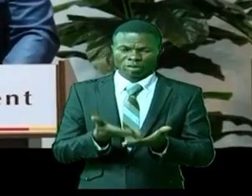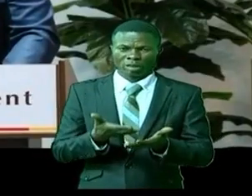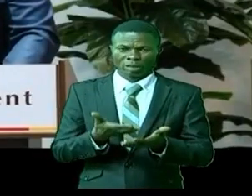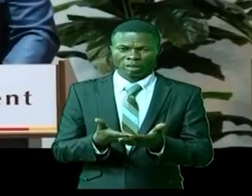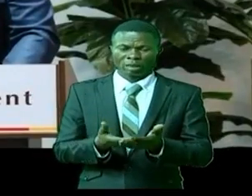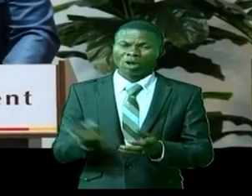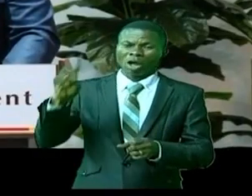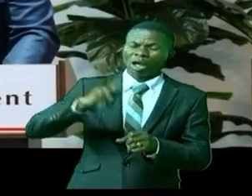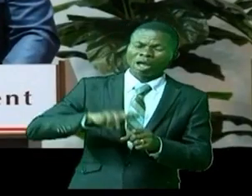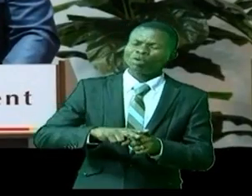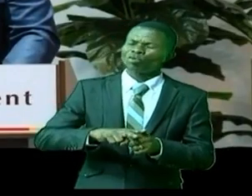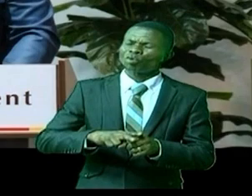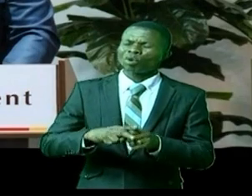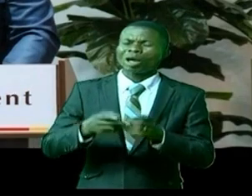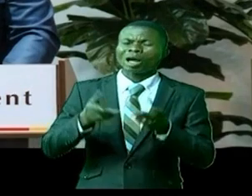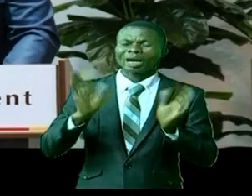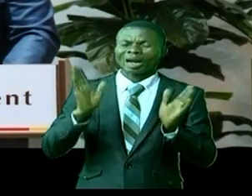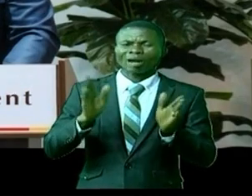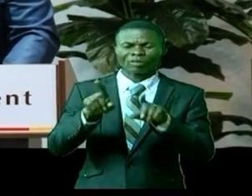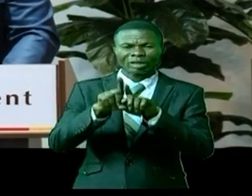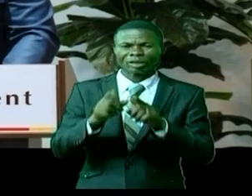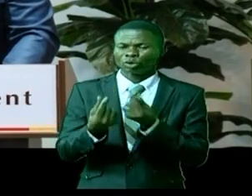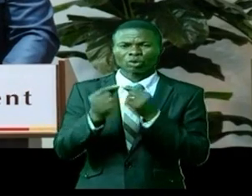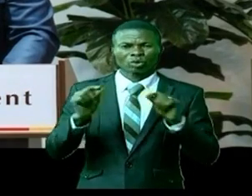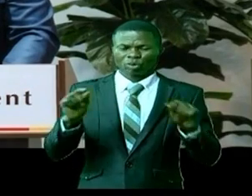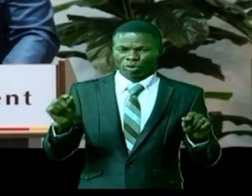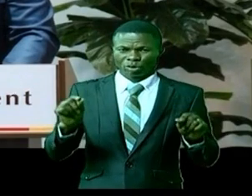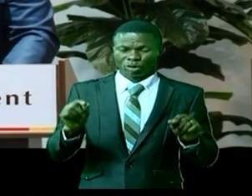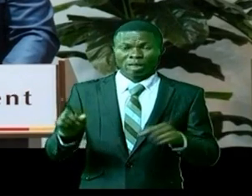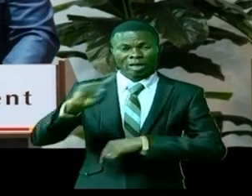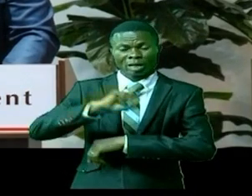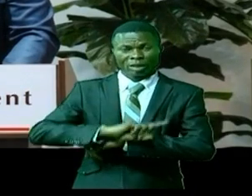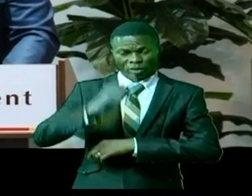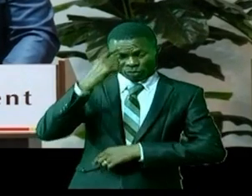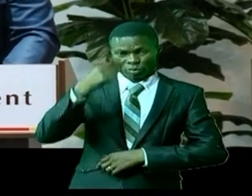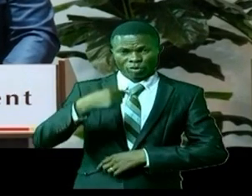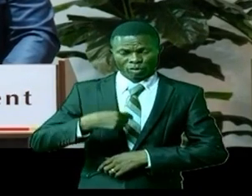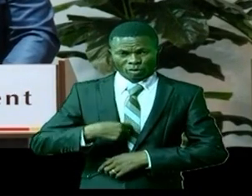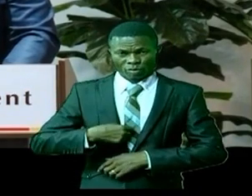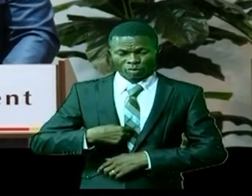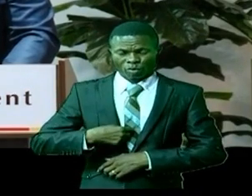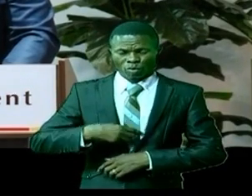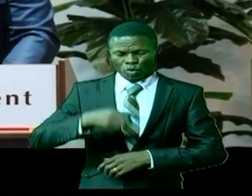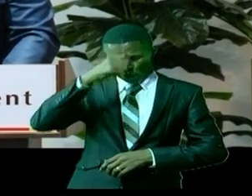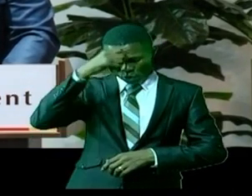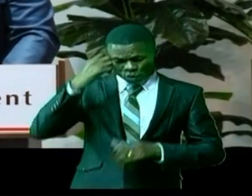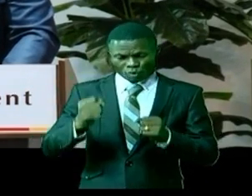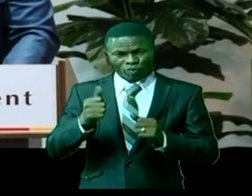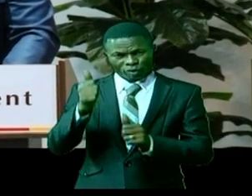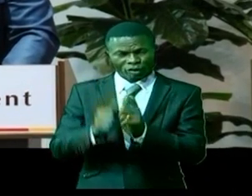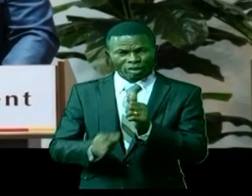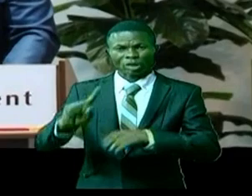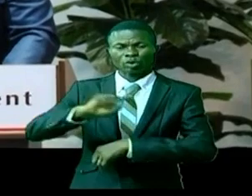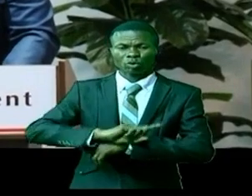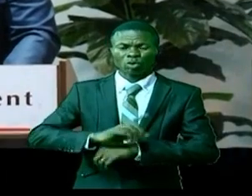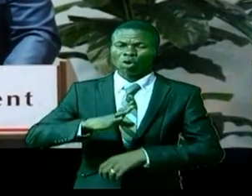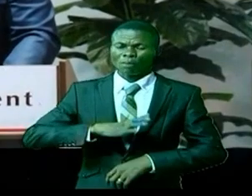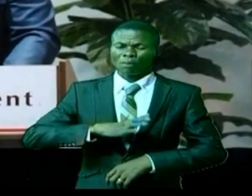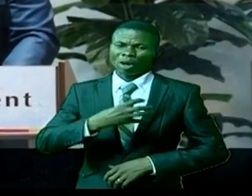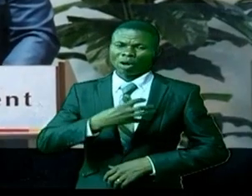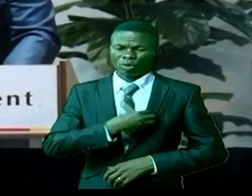une violence gratuite, c'est pour moi un jour de torture à chaque fois. Il